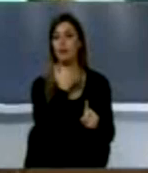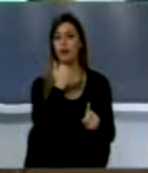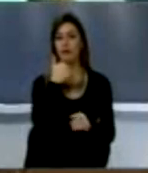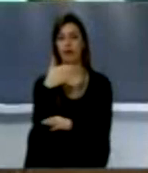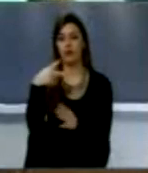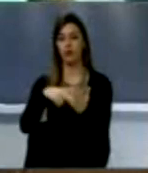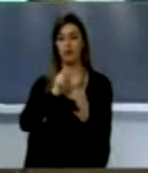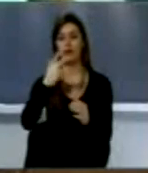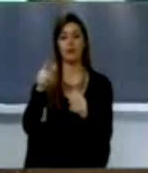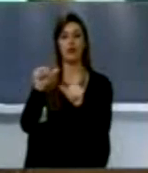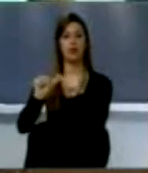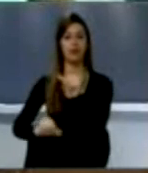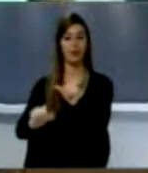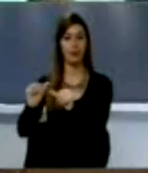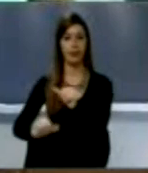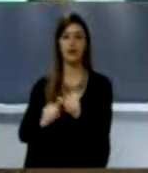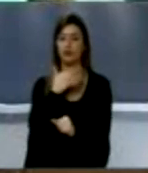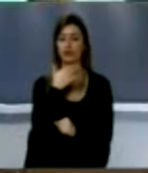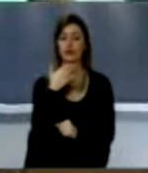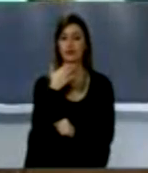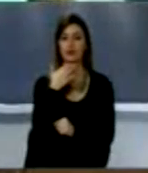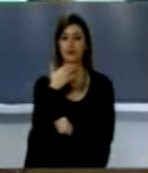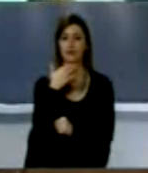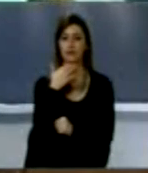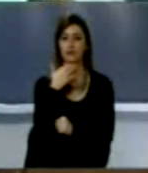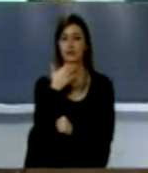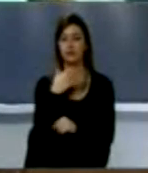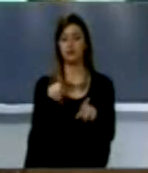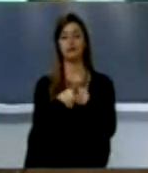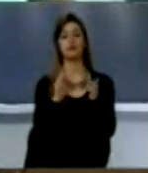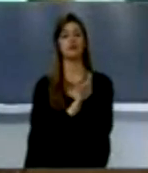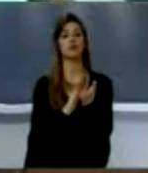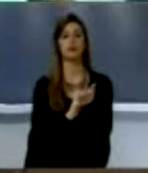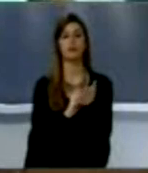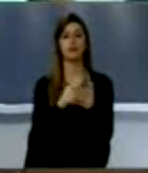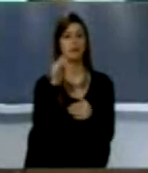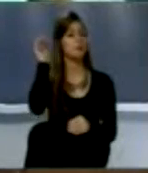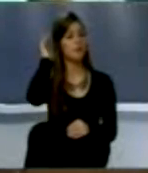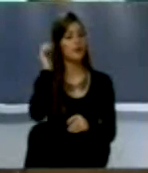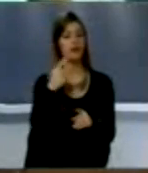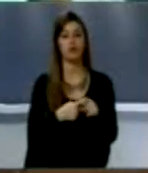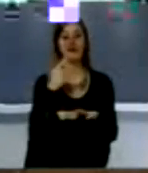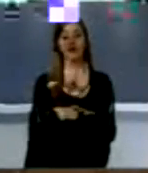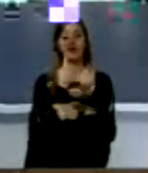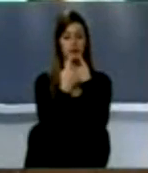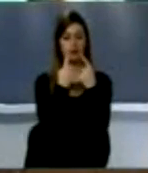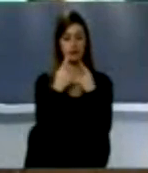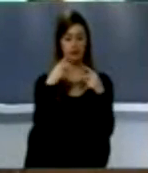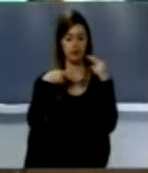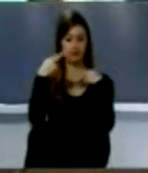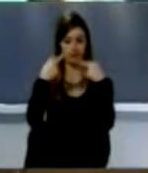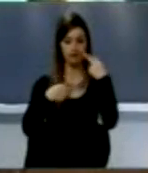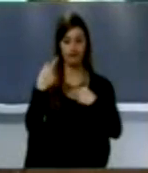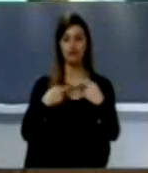2013. Paramendoni të nderuar deputet dhe deputete, sikur si kryeministri dhe ministri i tij i Financave, për një moment të ishin konsultuar